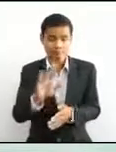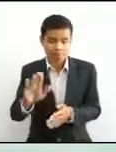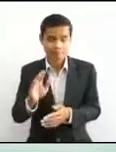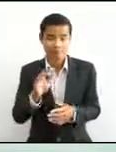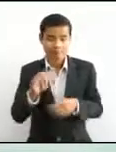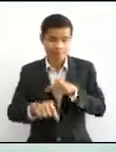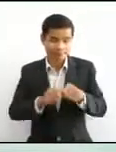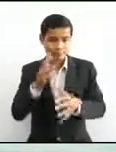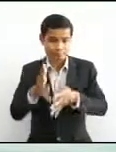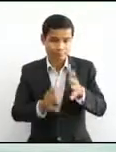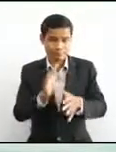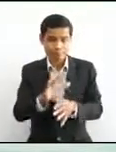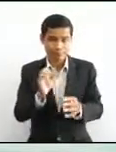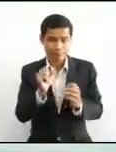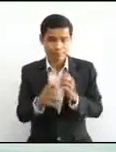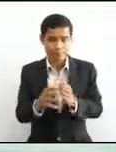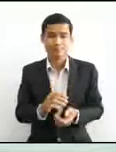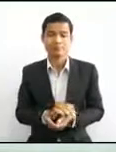cốn tỏ chấp đàn